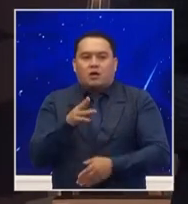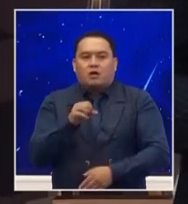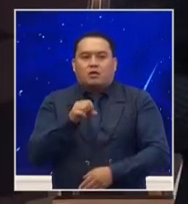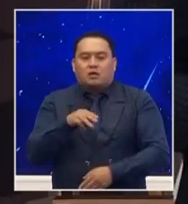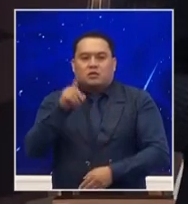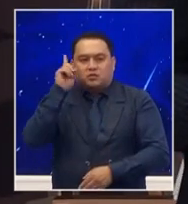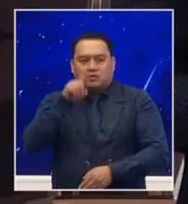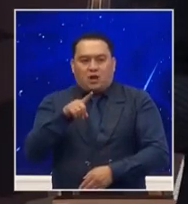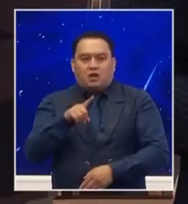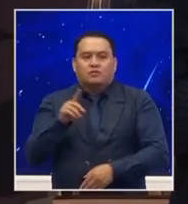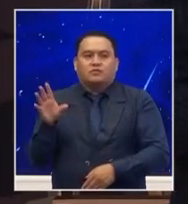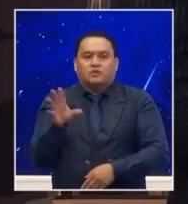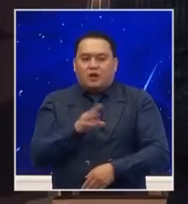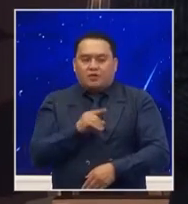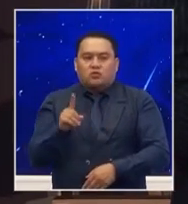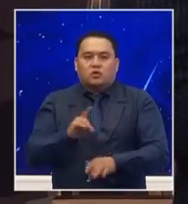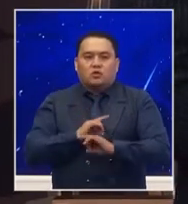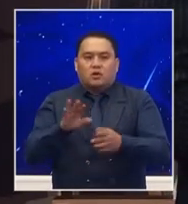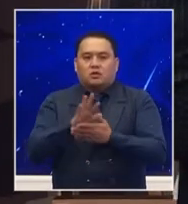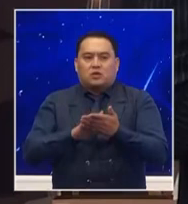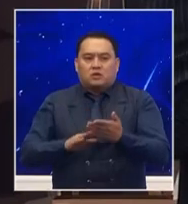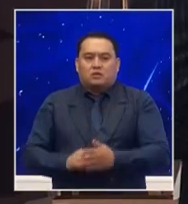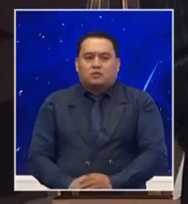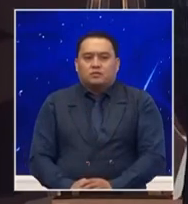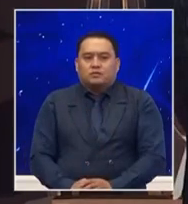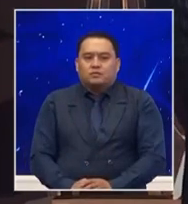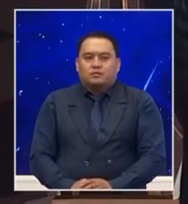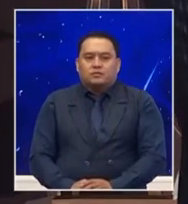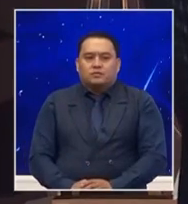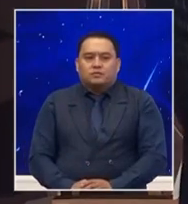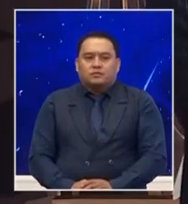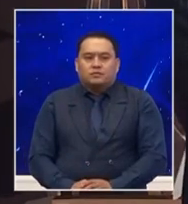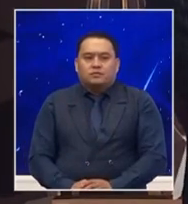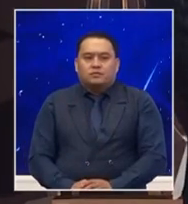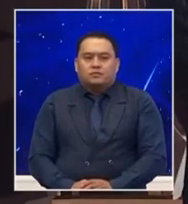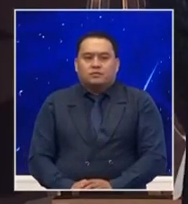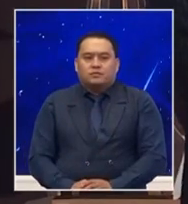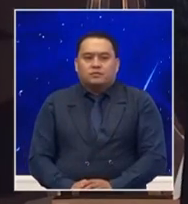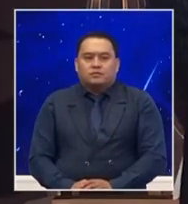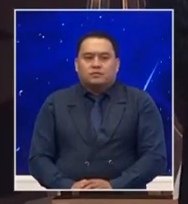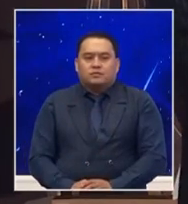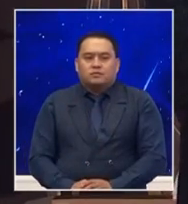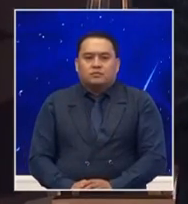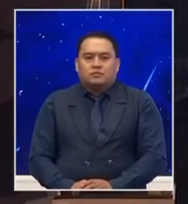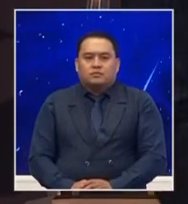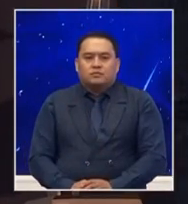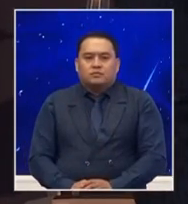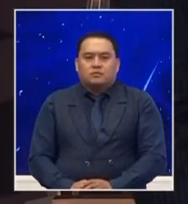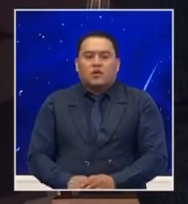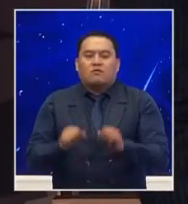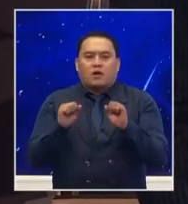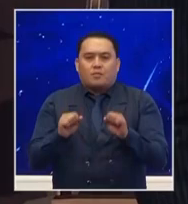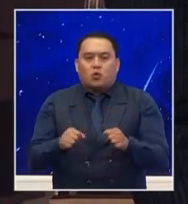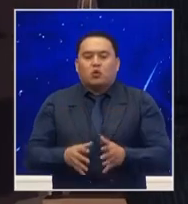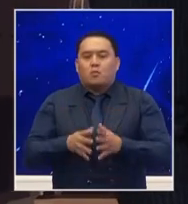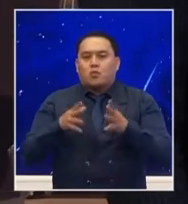Костурганов знает это, как никто другой. Расскажите, пожалуйста, о ваших эмоциях. абсолютно правильно говоришь, Дамир, даже можно сказать